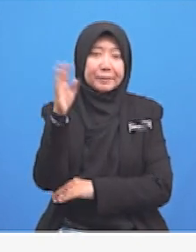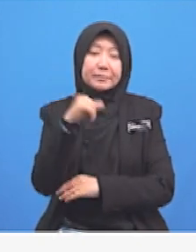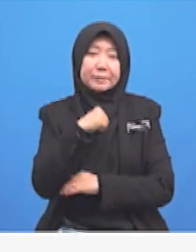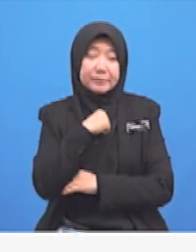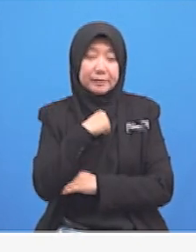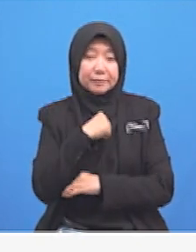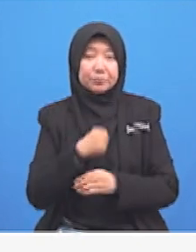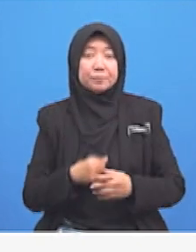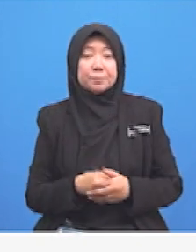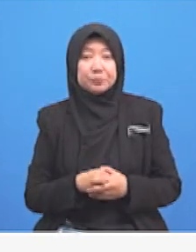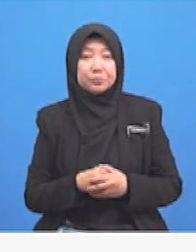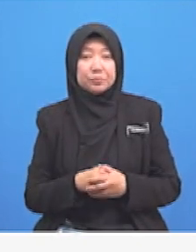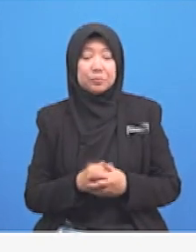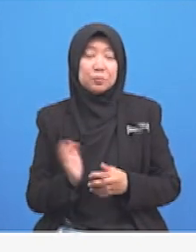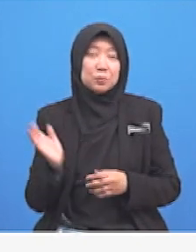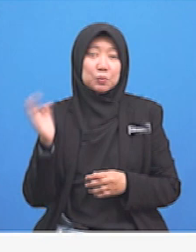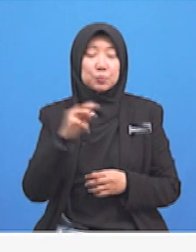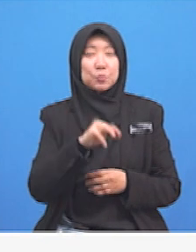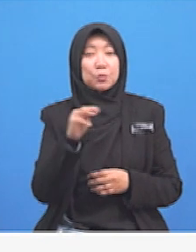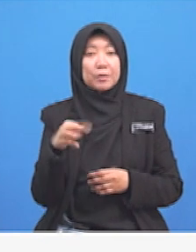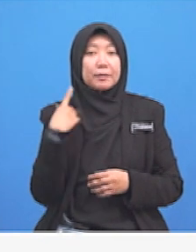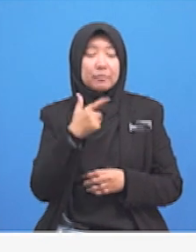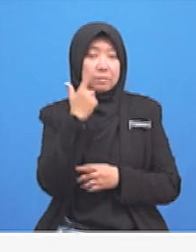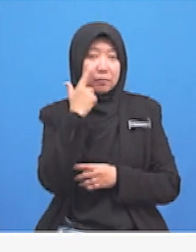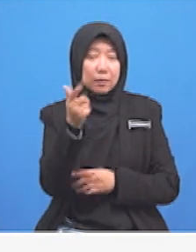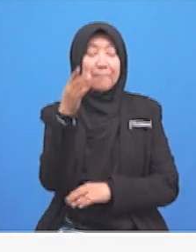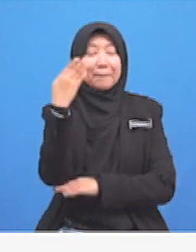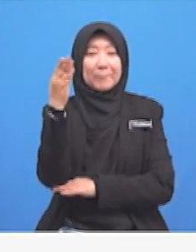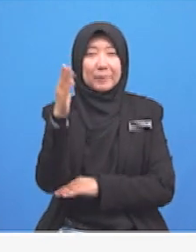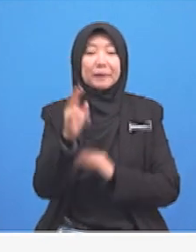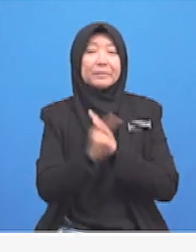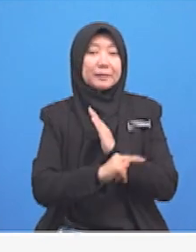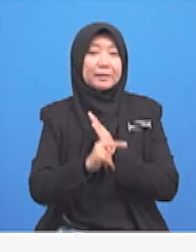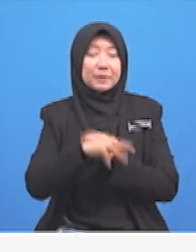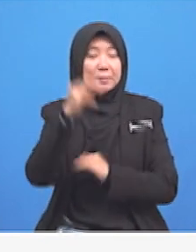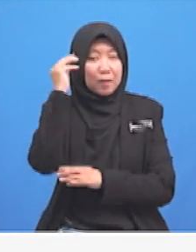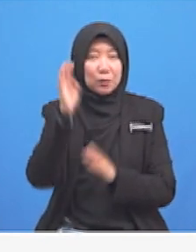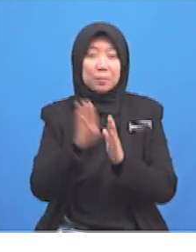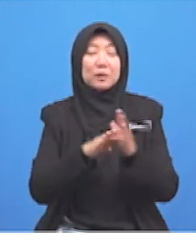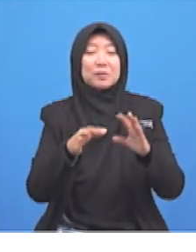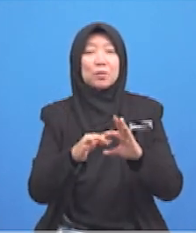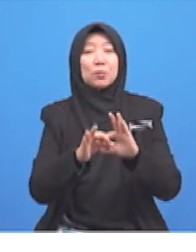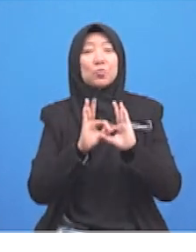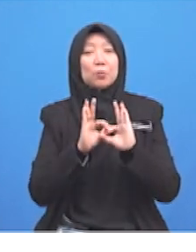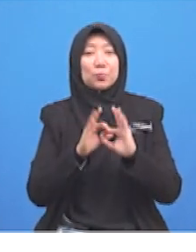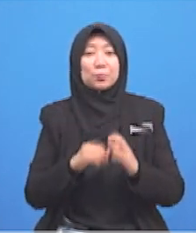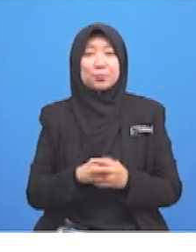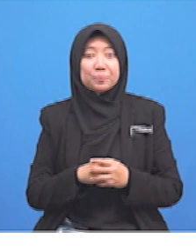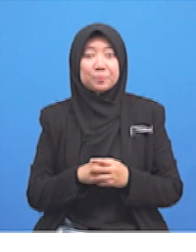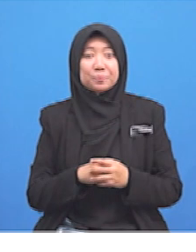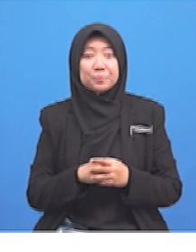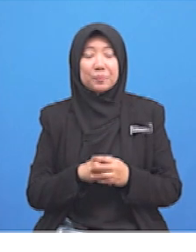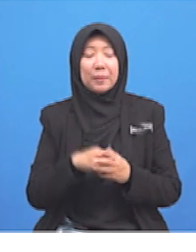tersendiri? Jom murid-murid, kita lihat bendera negeri-negeri Melayu Bersekutu.